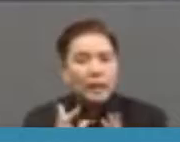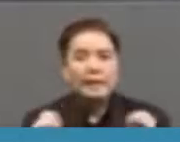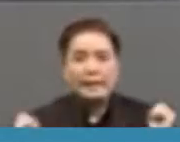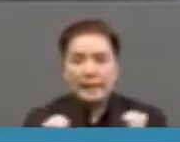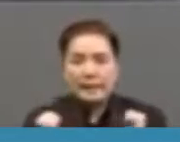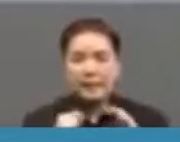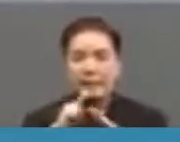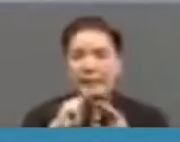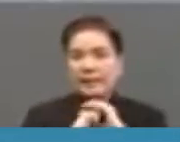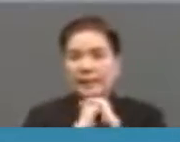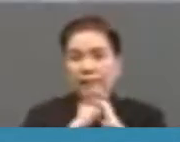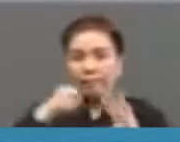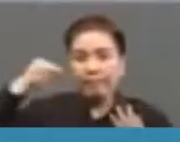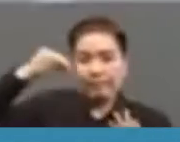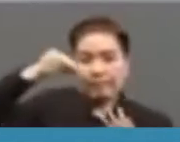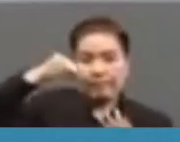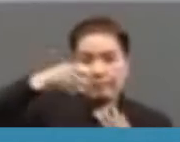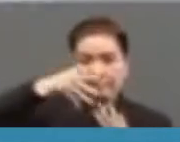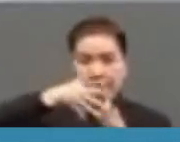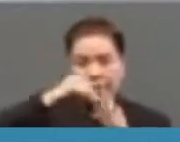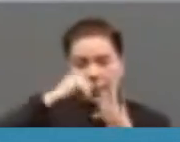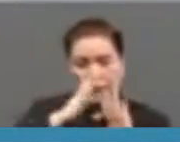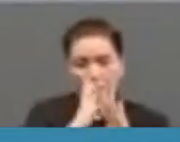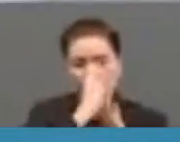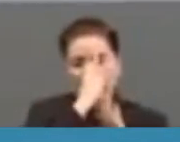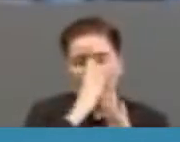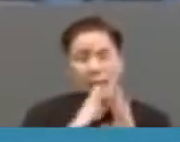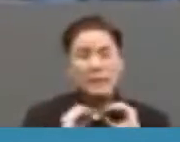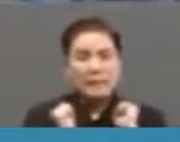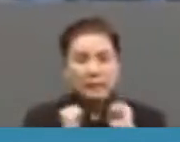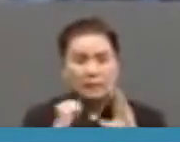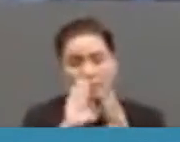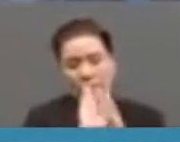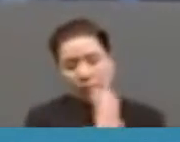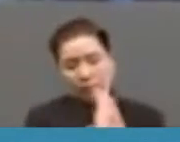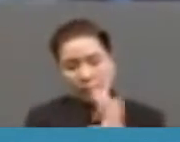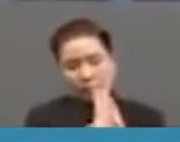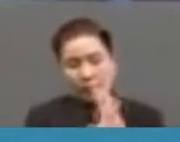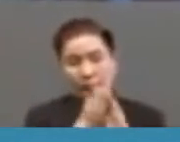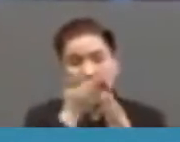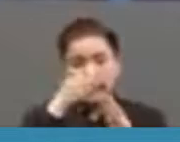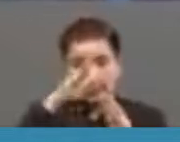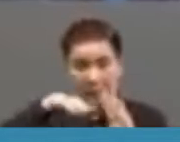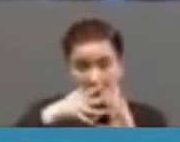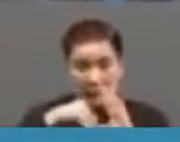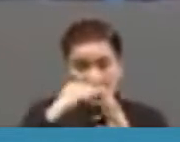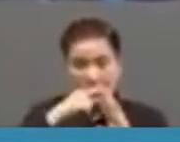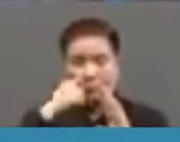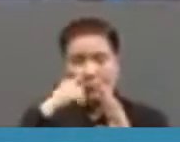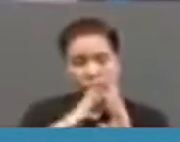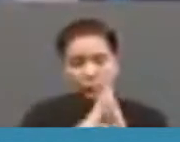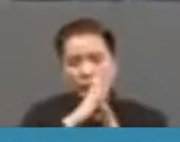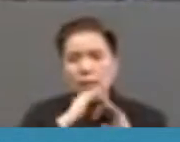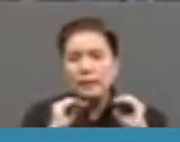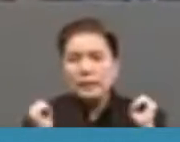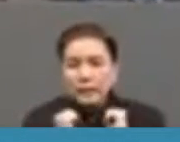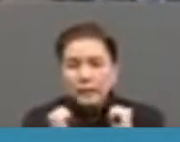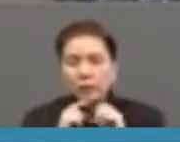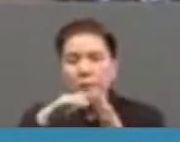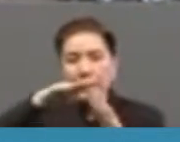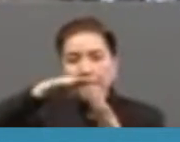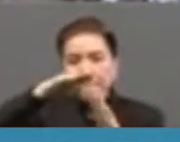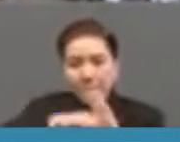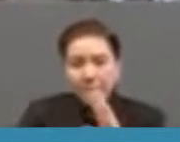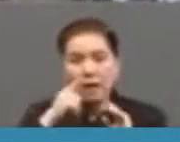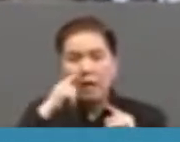ข่าวสารต่างๆที่เกี่ยวข้องกับภัยพิบัติที่อาจจะเกิดขึ้นในประเทศไทยได้อย่างกว้างขวางรวดเร็วทันต่อ